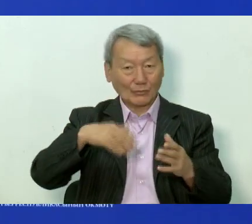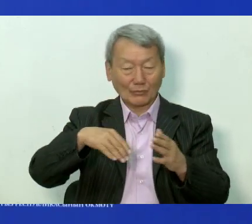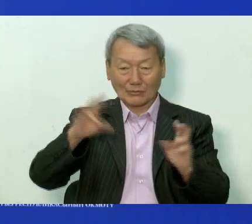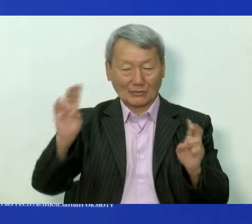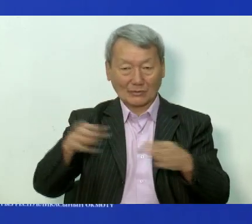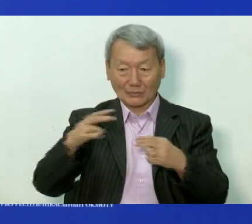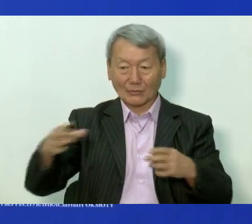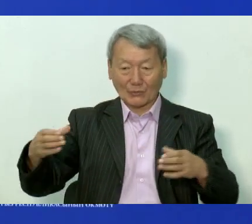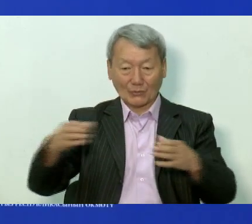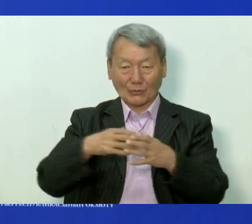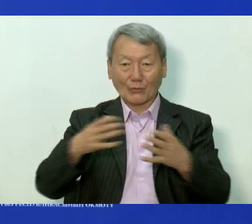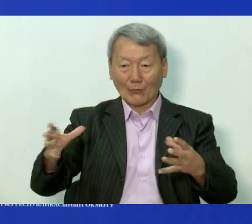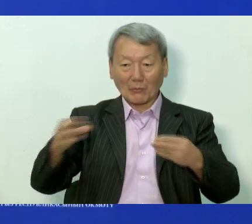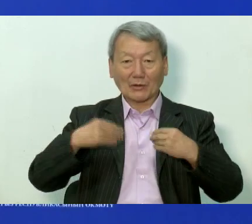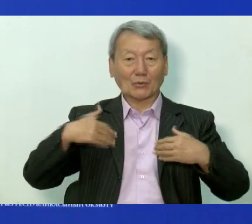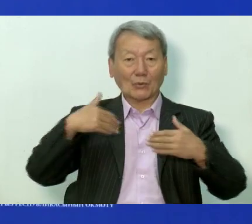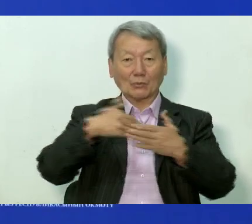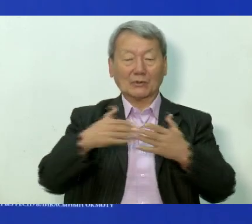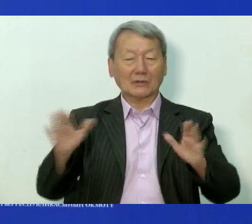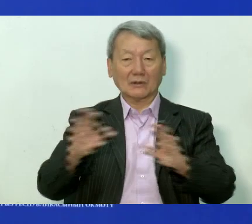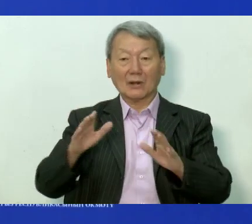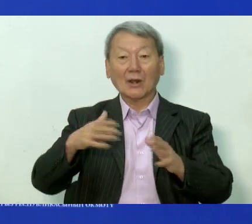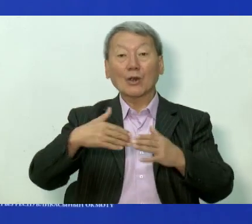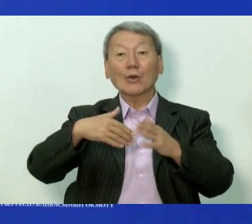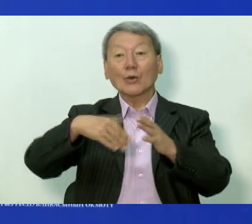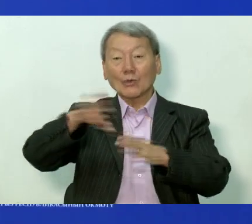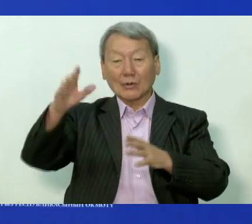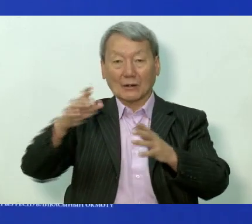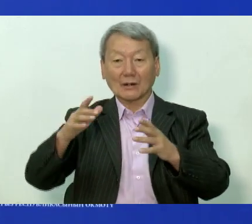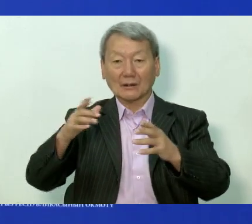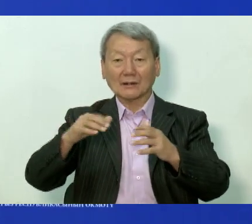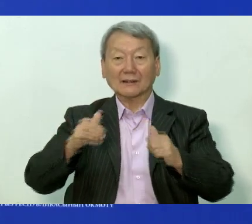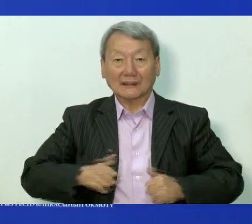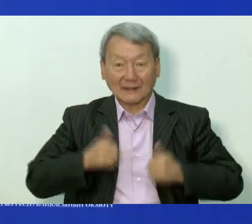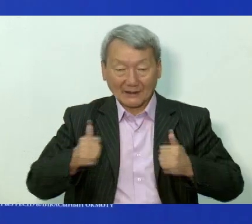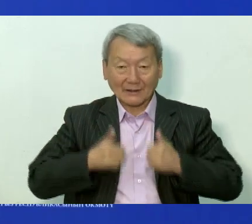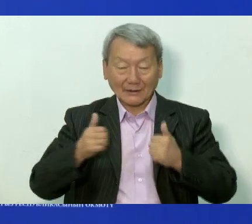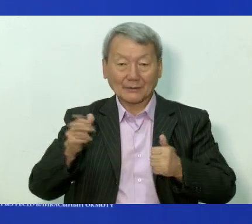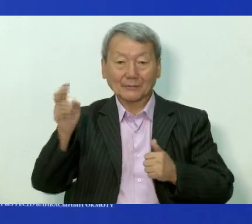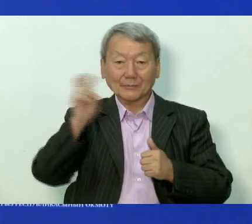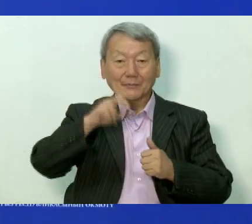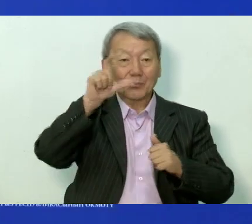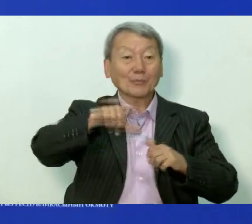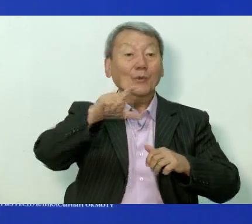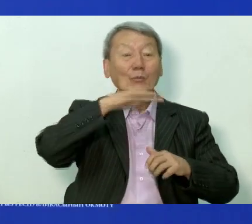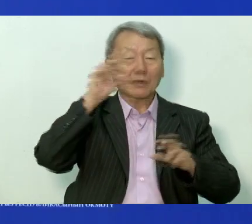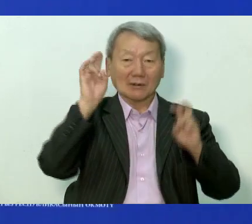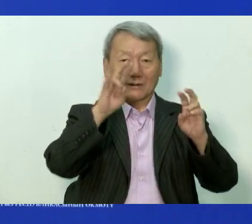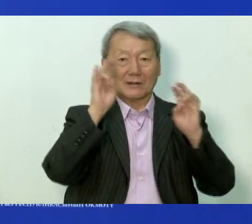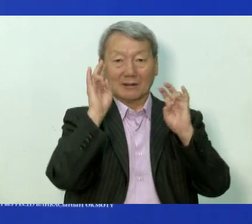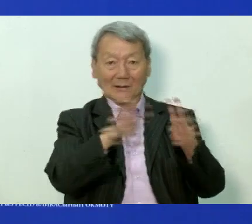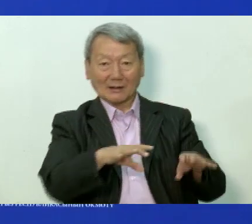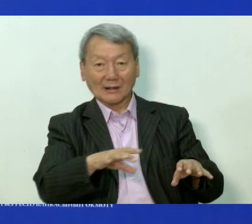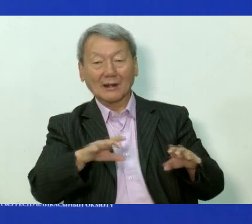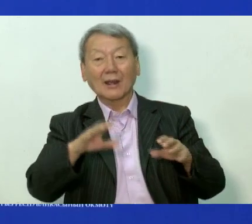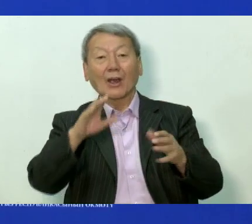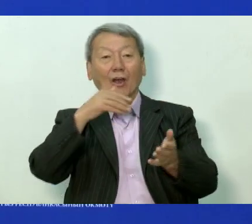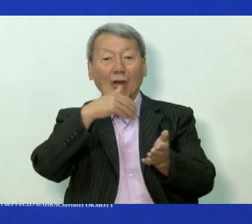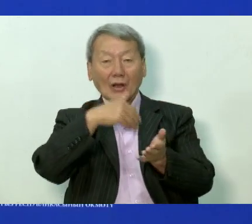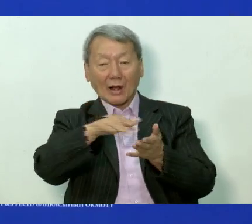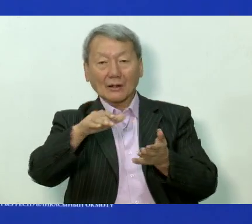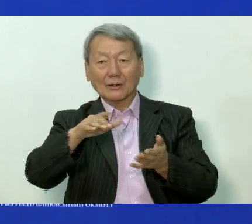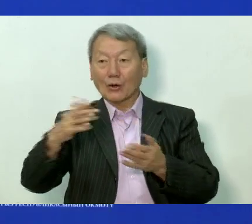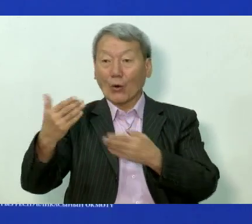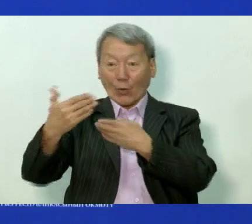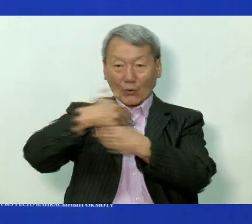для этого. Избегайте посещения многолюдных мест. Откажитесь от